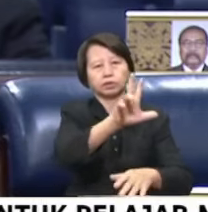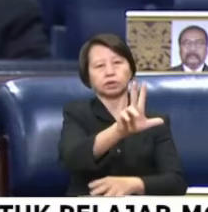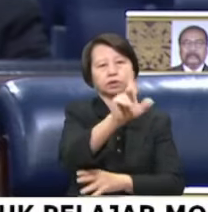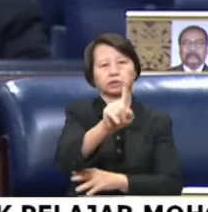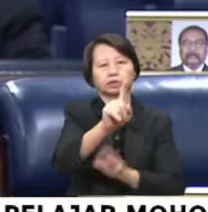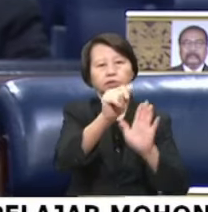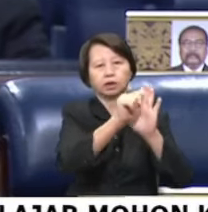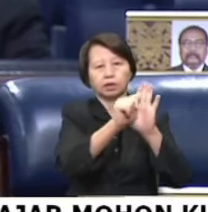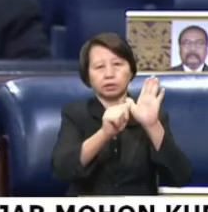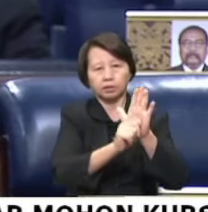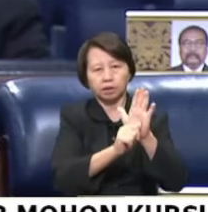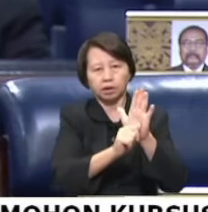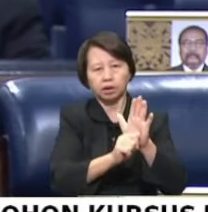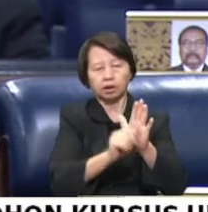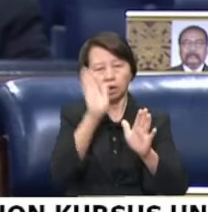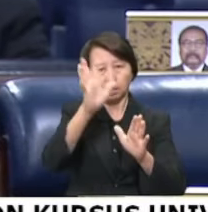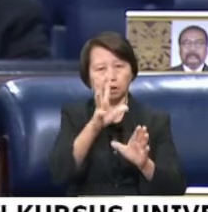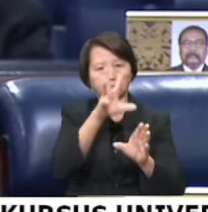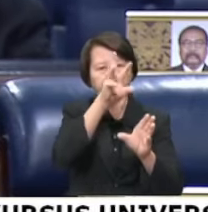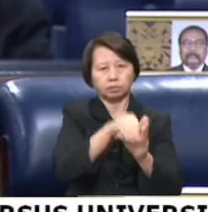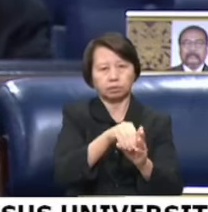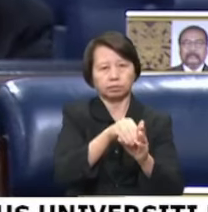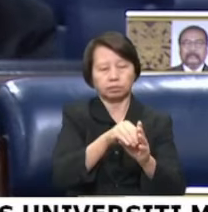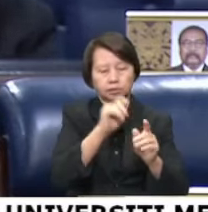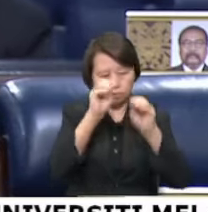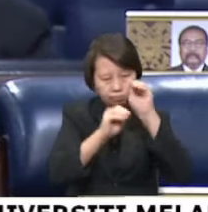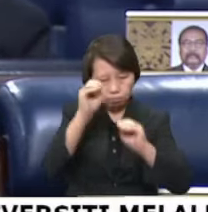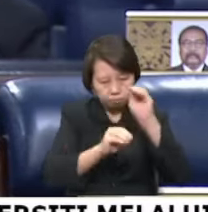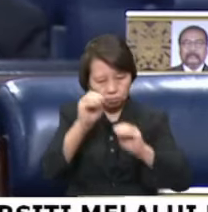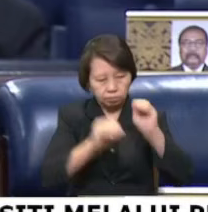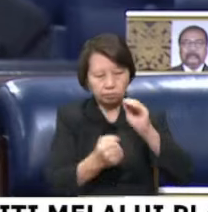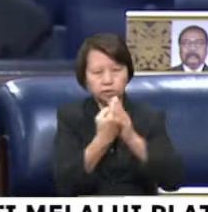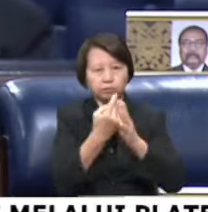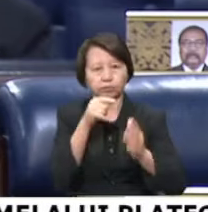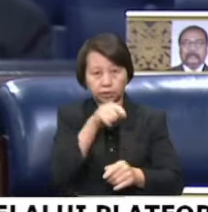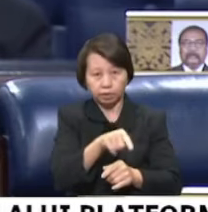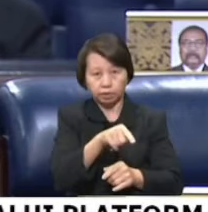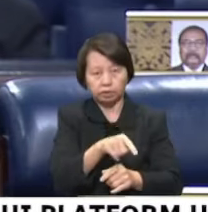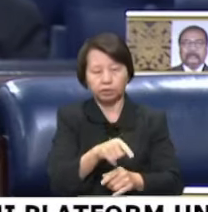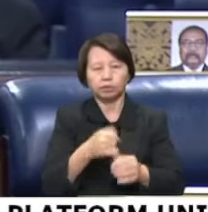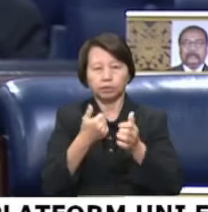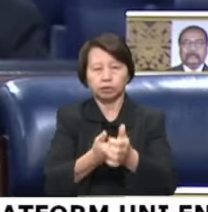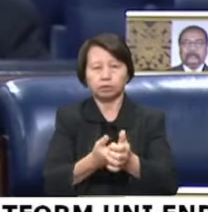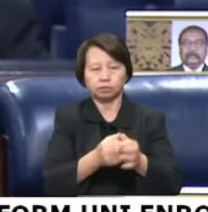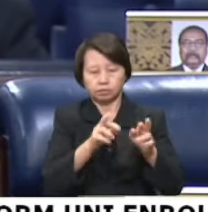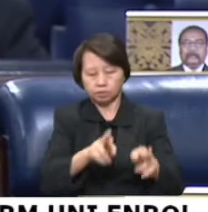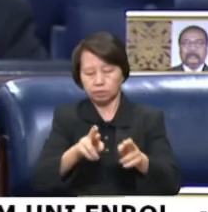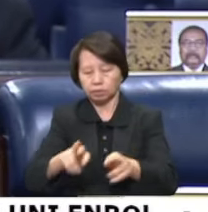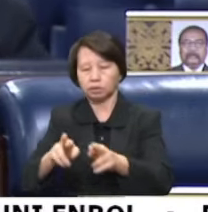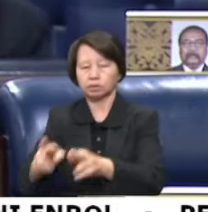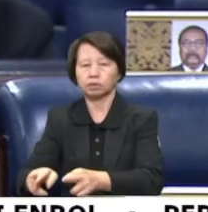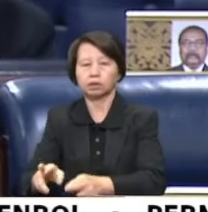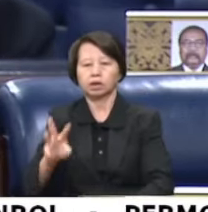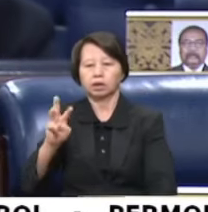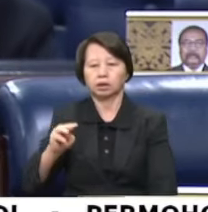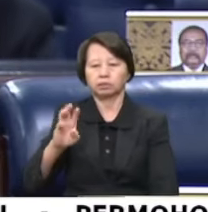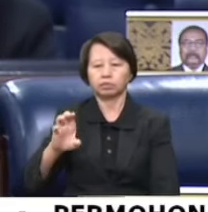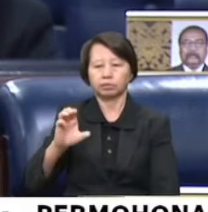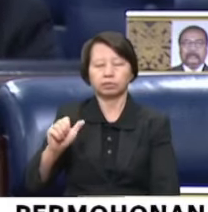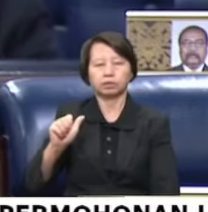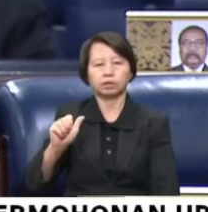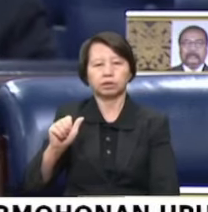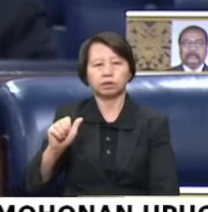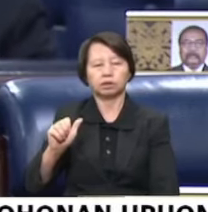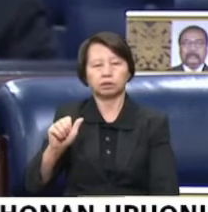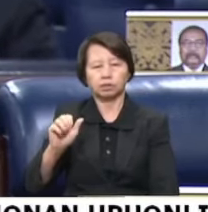31 akta akan terlibat dalam pindaan pembangkit ini. Berdasarkan perancangan, MCBA akan mula